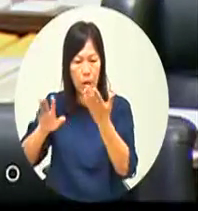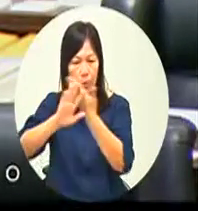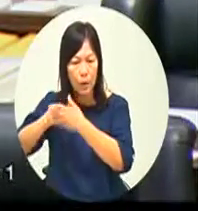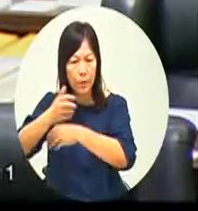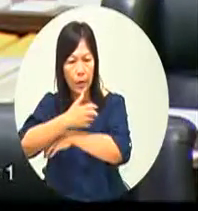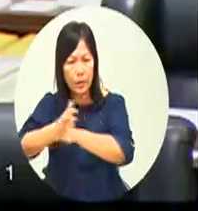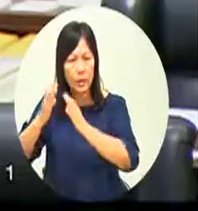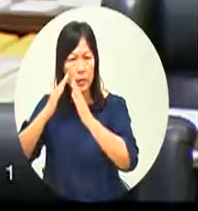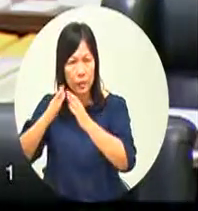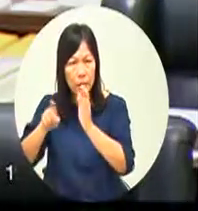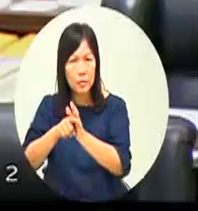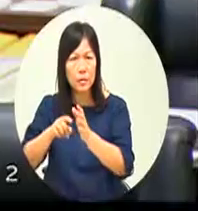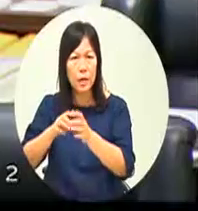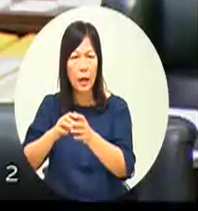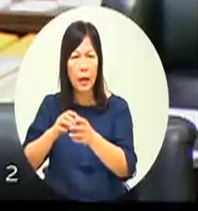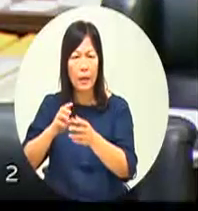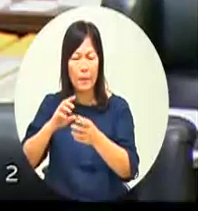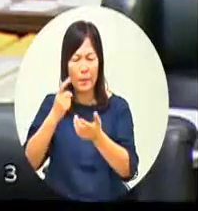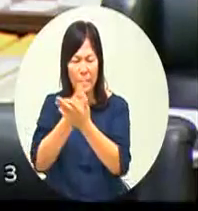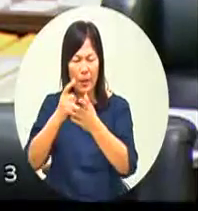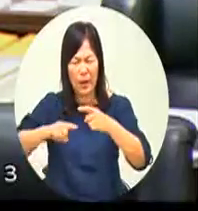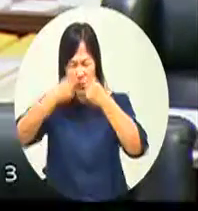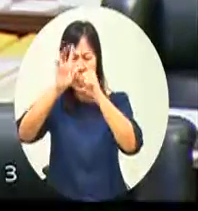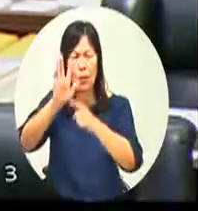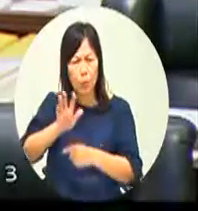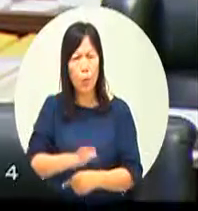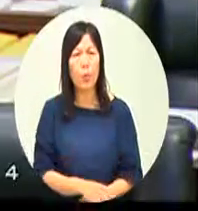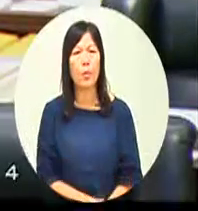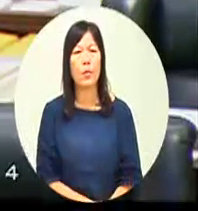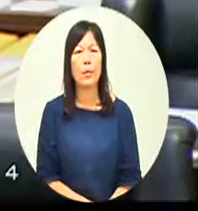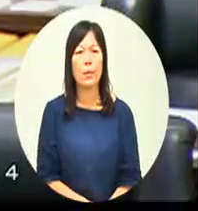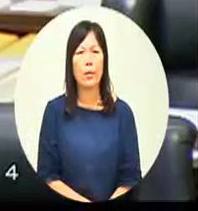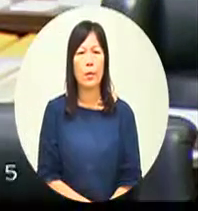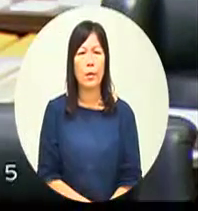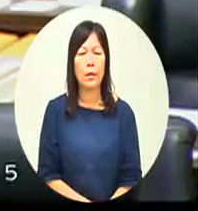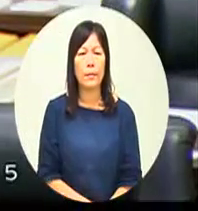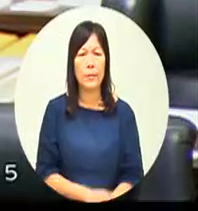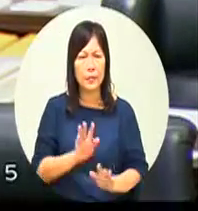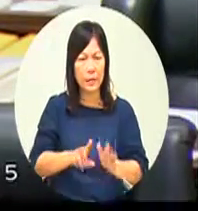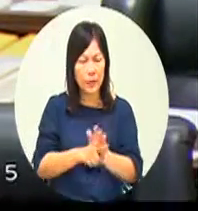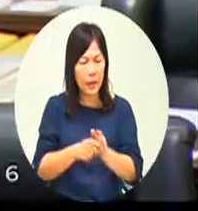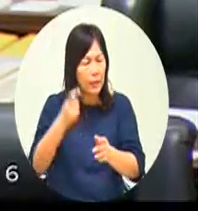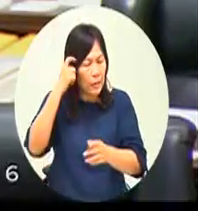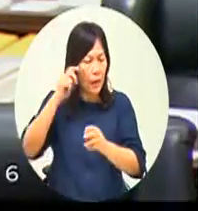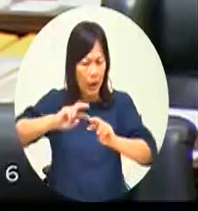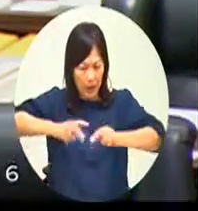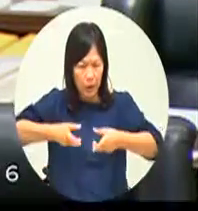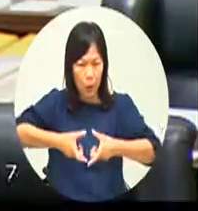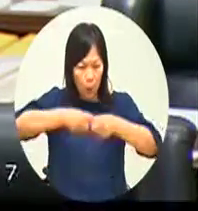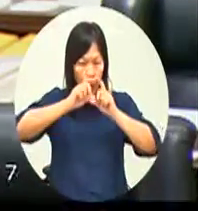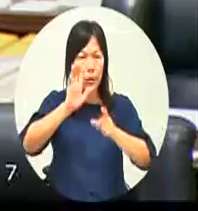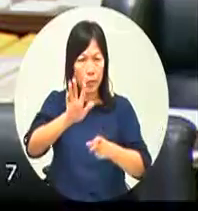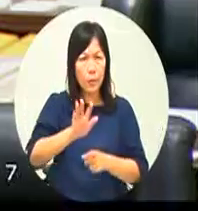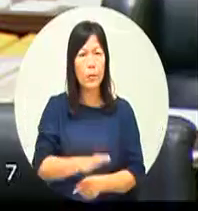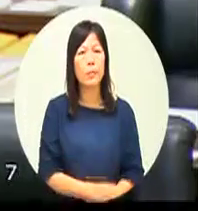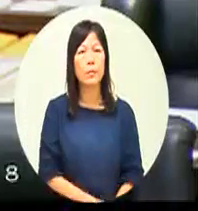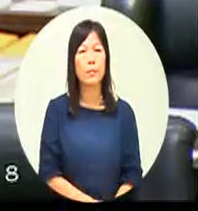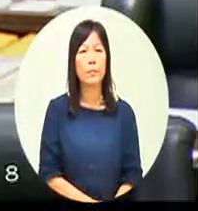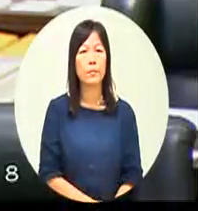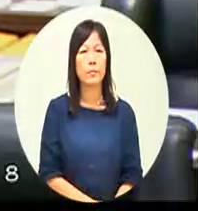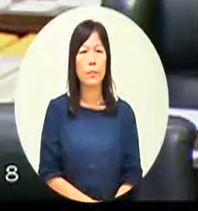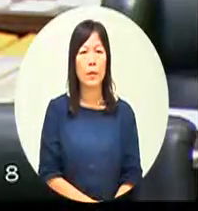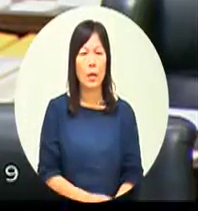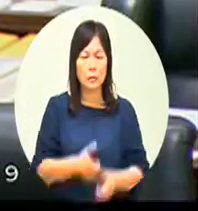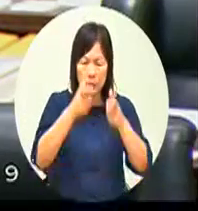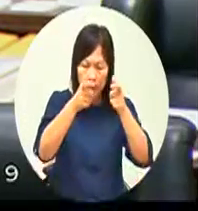事业废弃物，已经闹得沸沸扬扬了，所以现在好不容易已经更正回来了，我相信处理